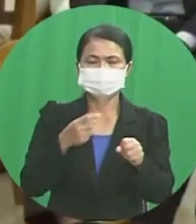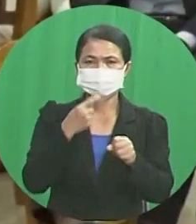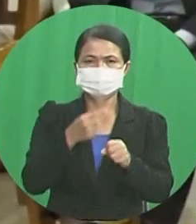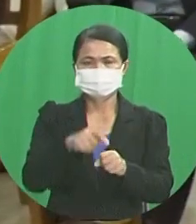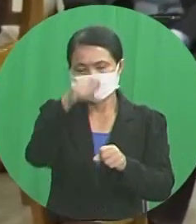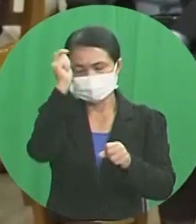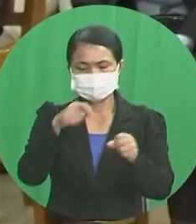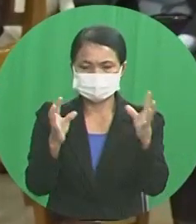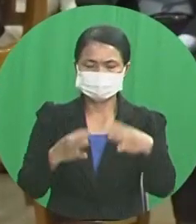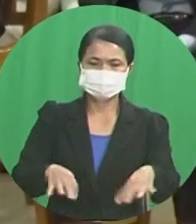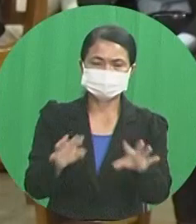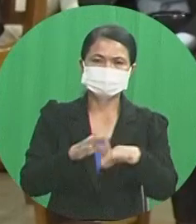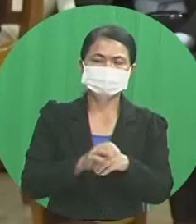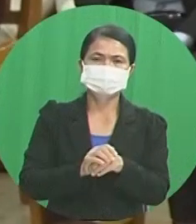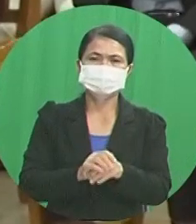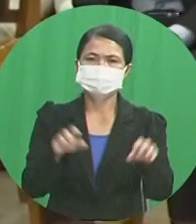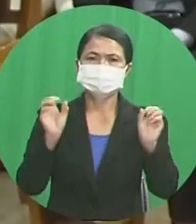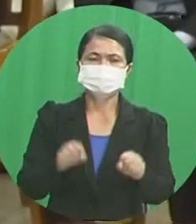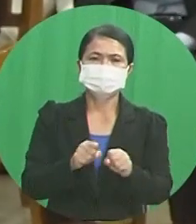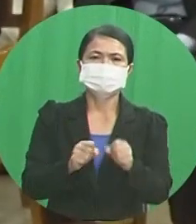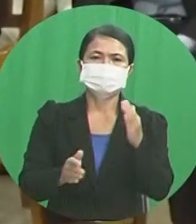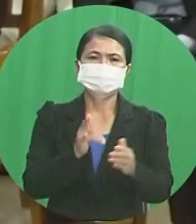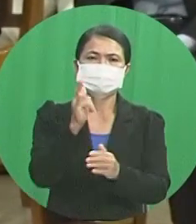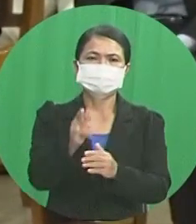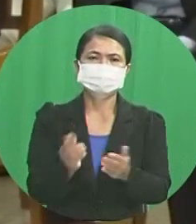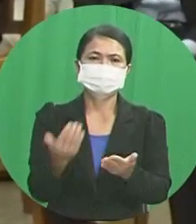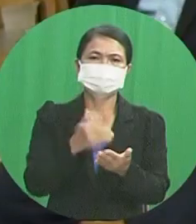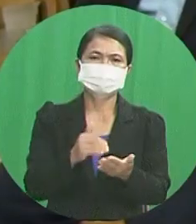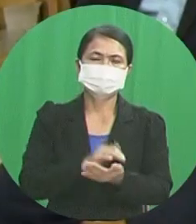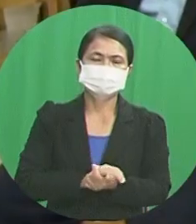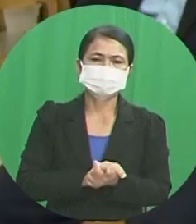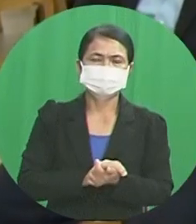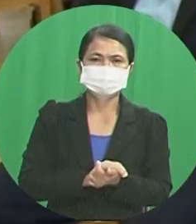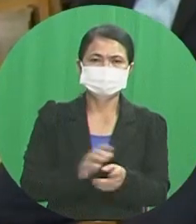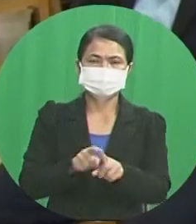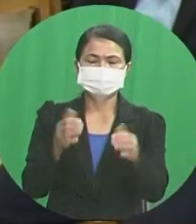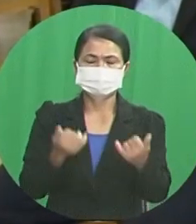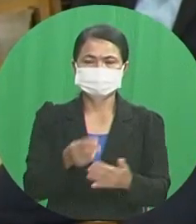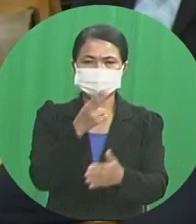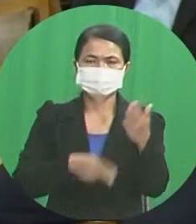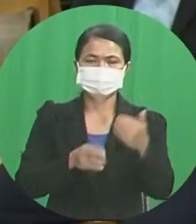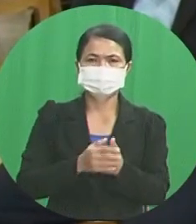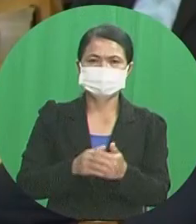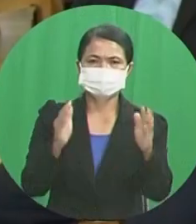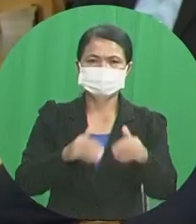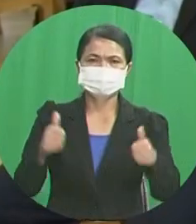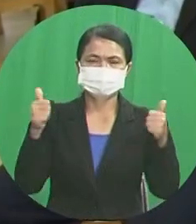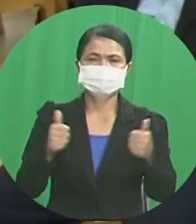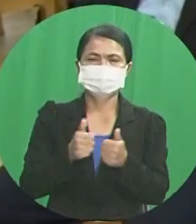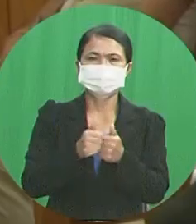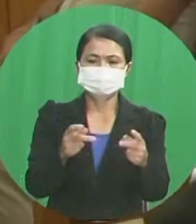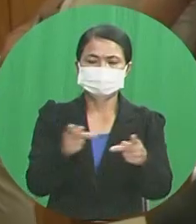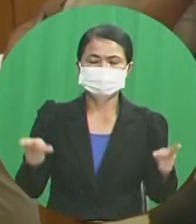រឿងណាដែលសំខាន់និងចាំបាច់បន្តម្ដងម្កាលតែប៉ុណ្ណោះដូច្នេះអ្វីដែលជាប្រសិទ្ធភាពសម្រាប់